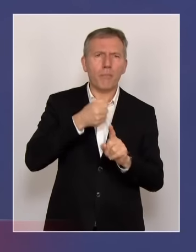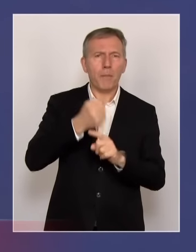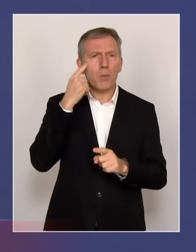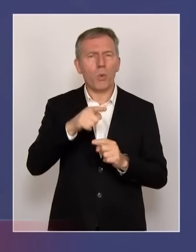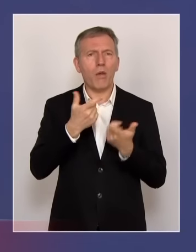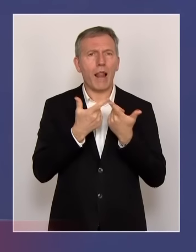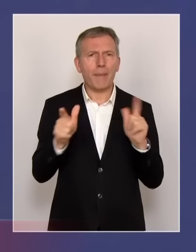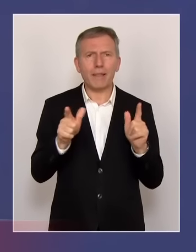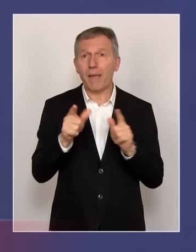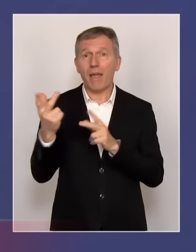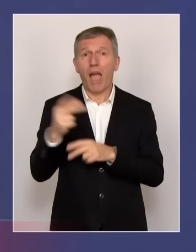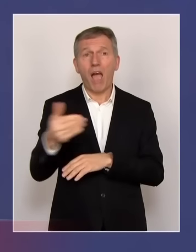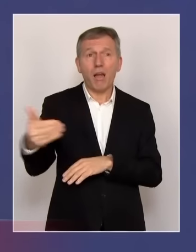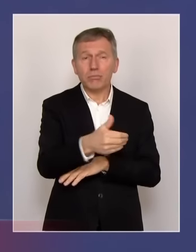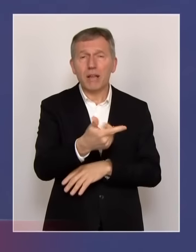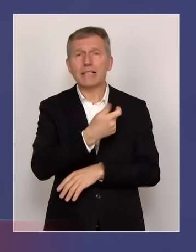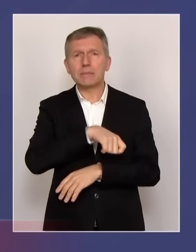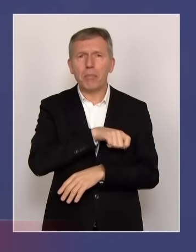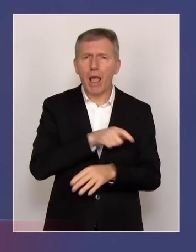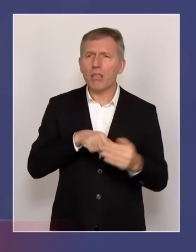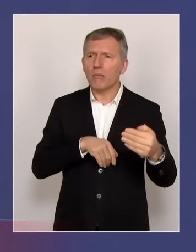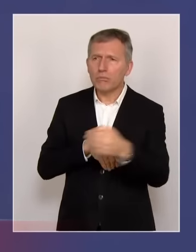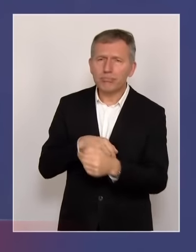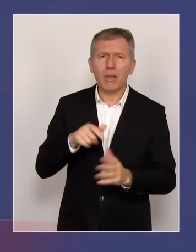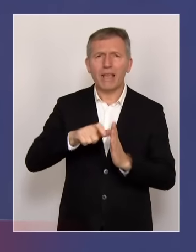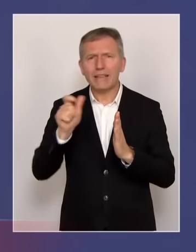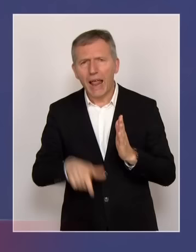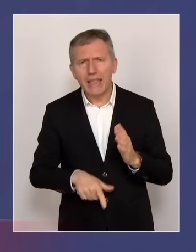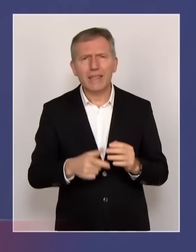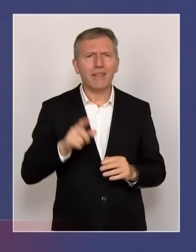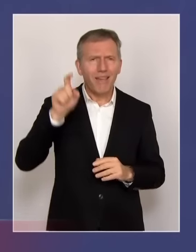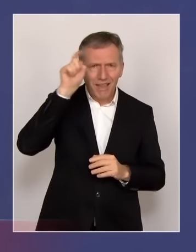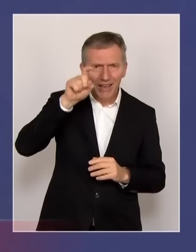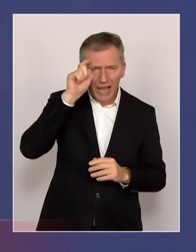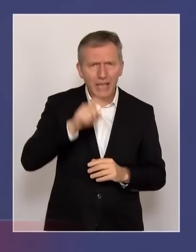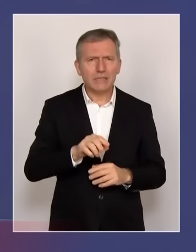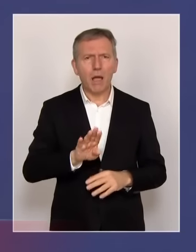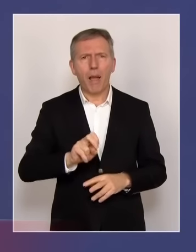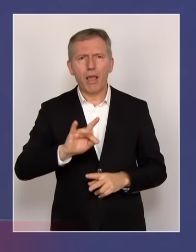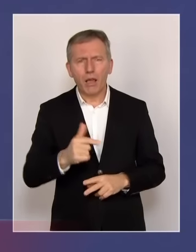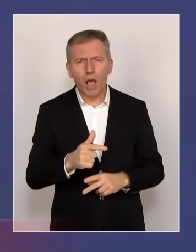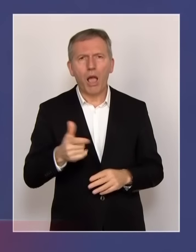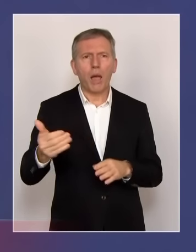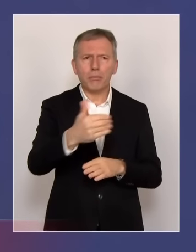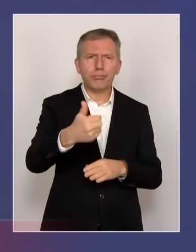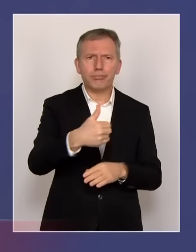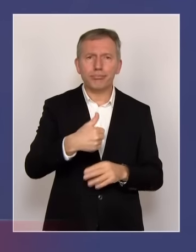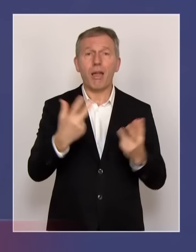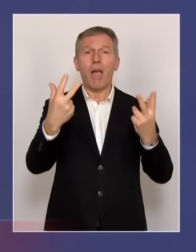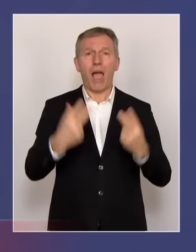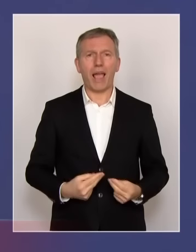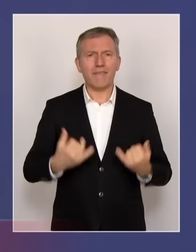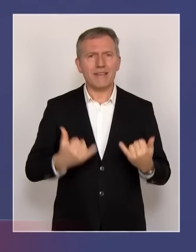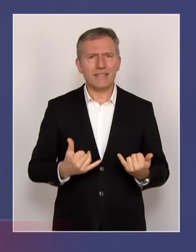mais qui arrivent toujours, qui par l'Espagne, qui par l'Italie, qui par les Balkans, la Grèce, sur le sol européen, puis cheminent jusqu'à notre pays.